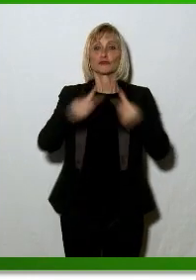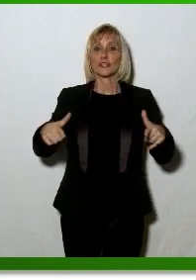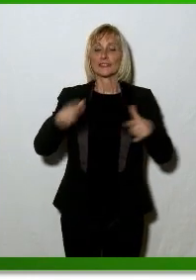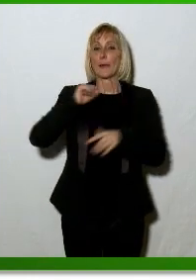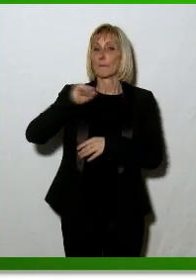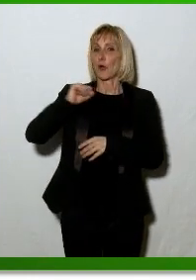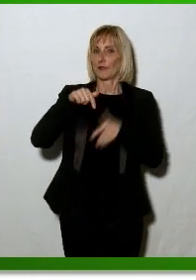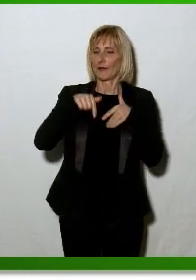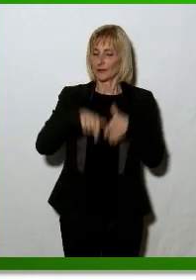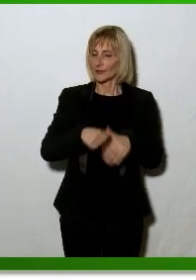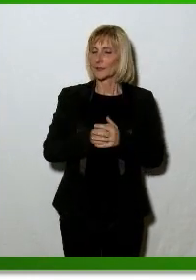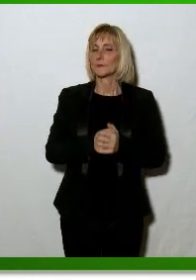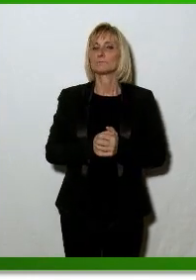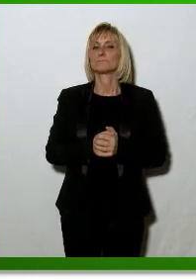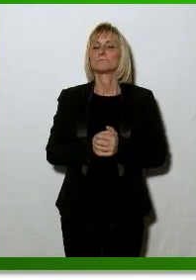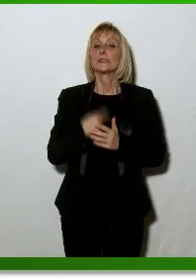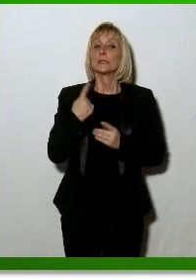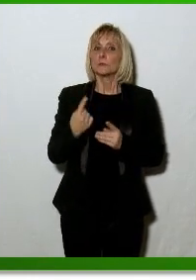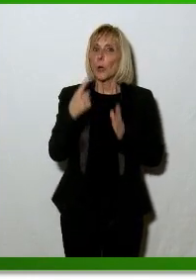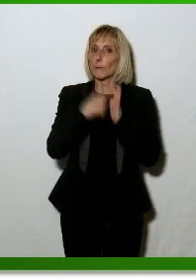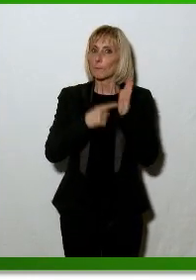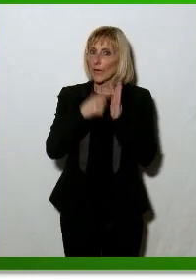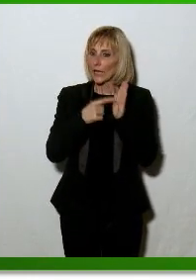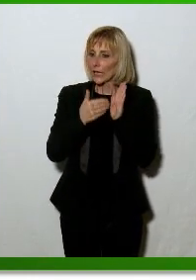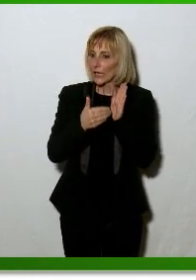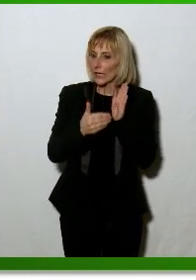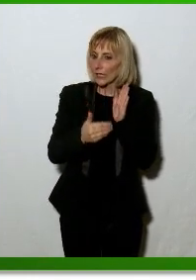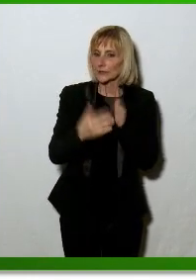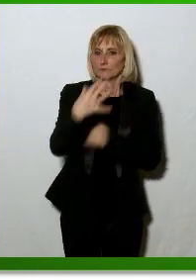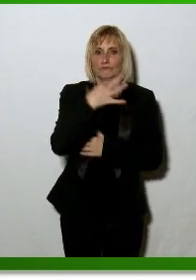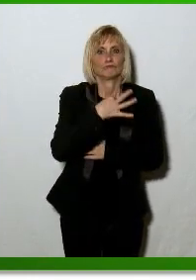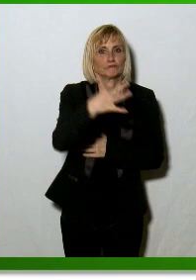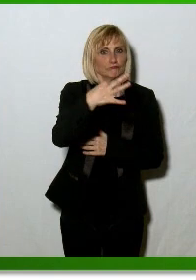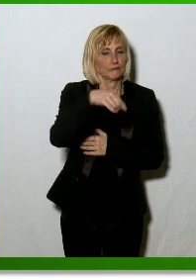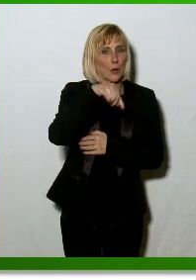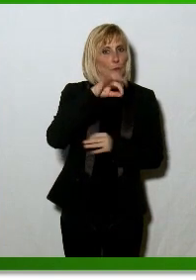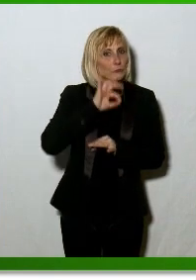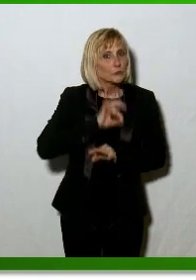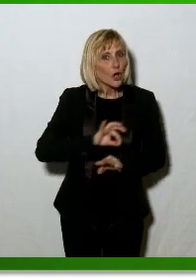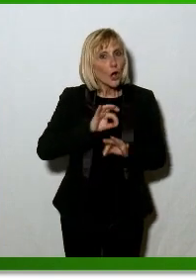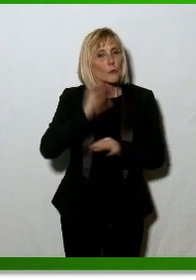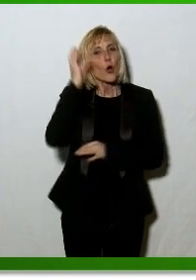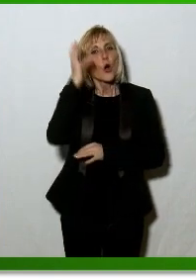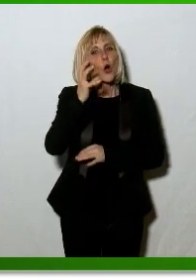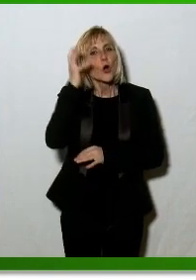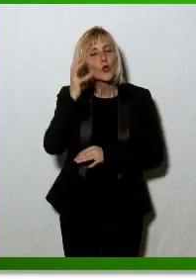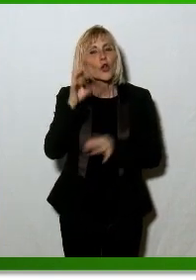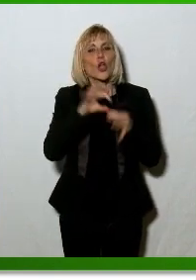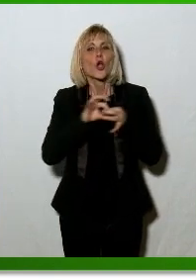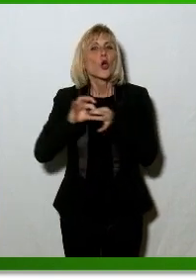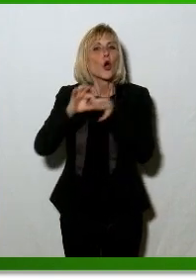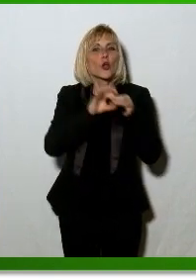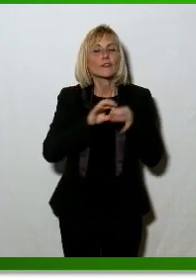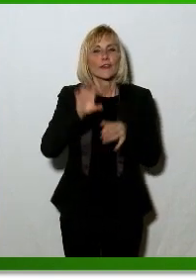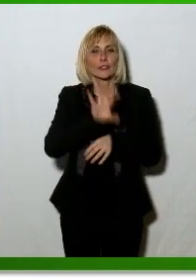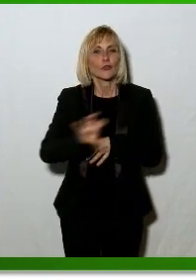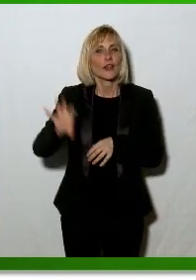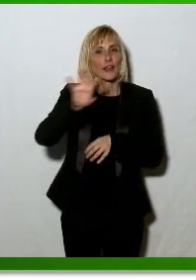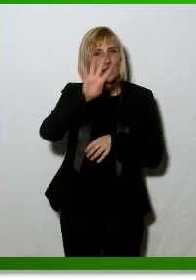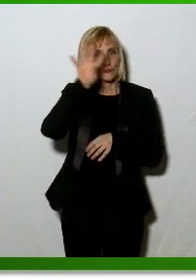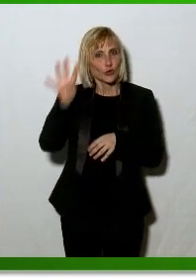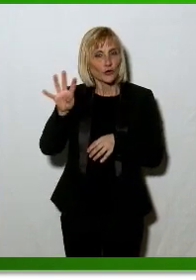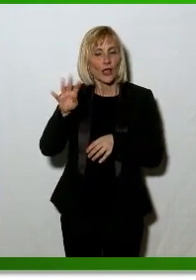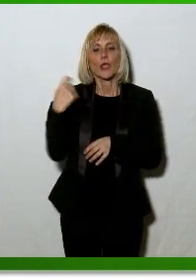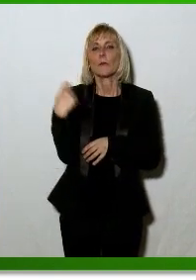siamo oggi e dopo pochi mesi ho avuto l'onore di essere scelto ed eletto dai coordinatori delle Anci regionali come